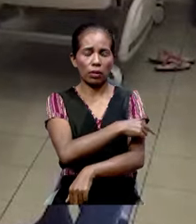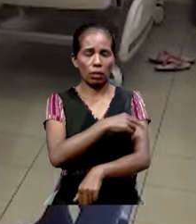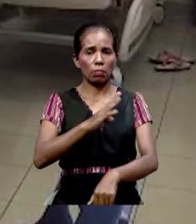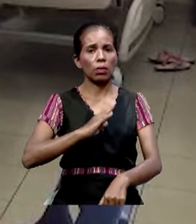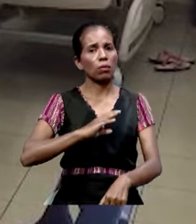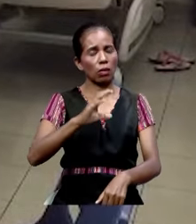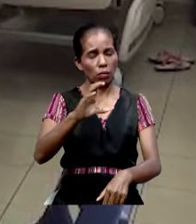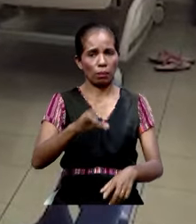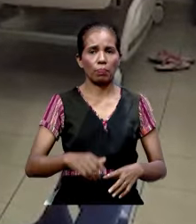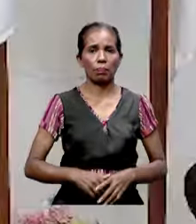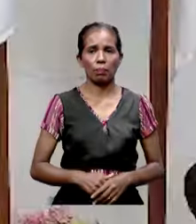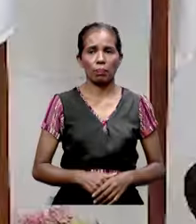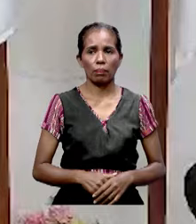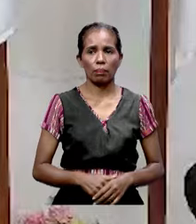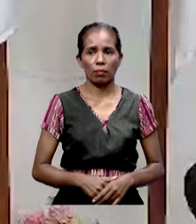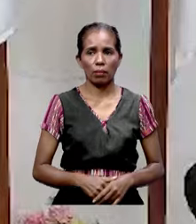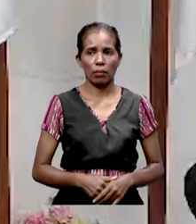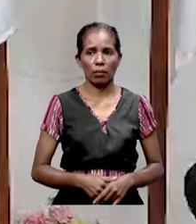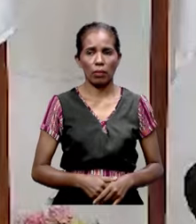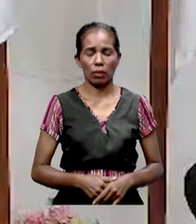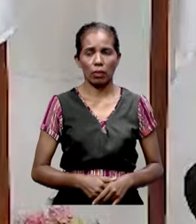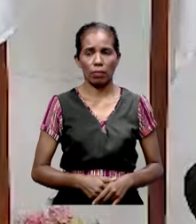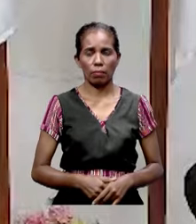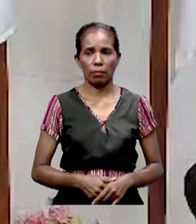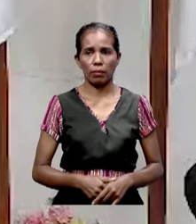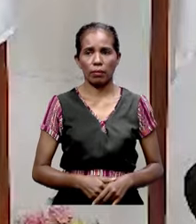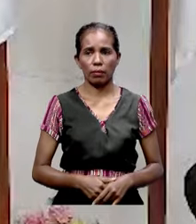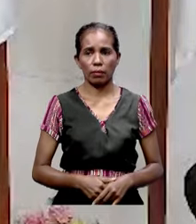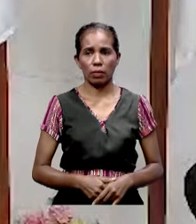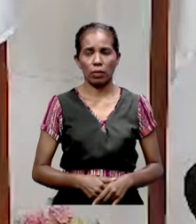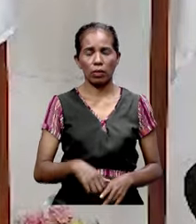Baucau. Conversa do CIL,